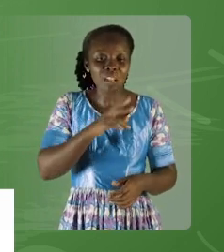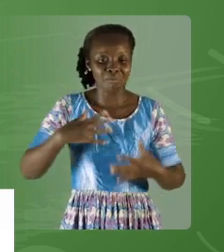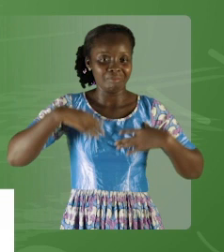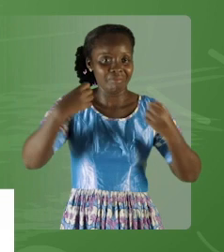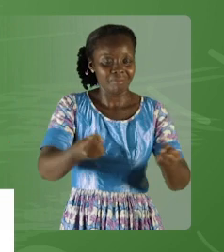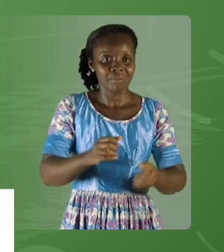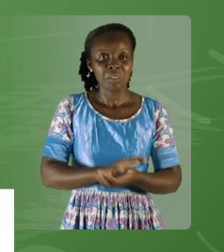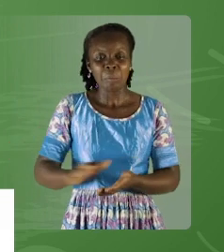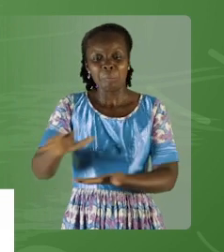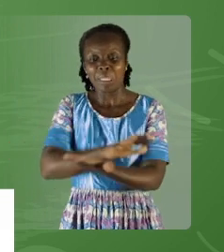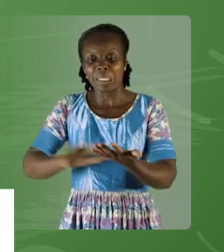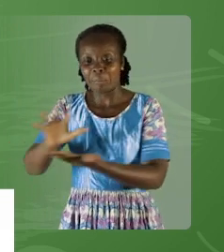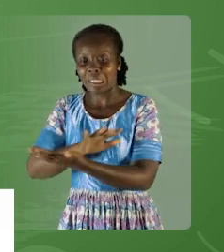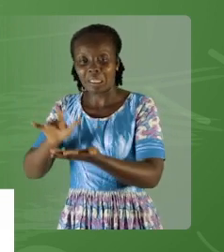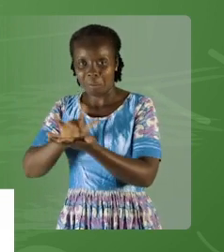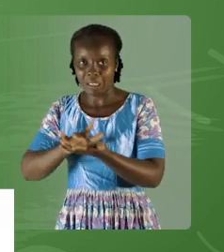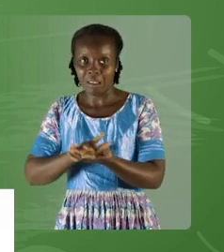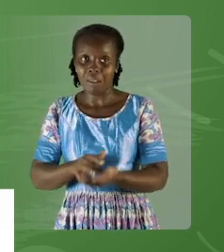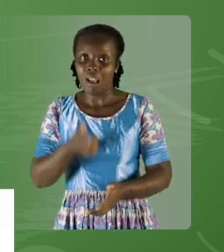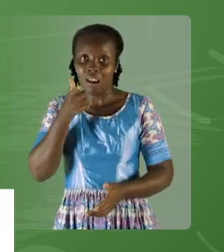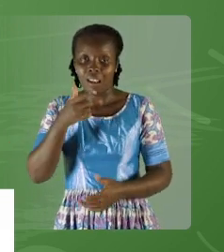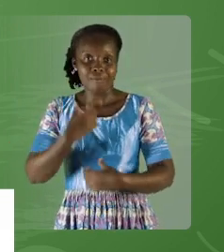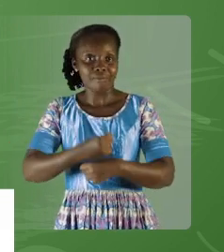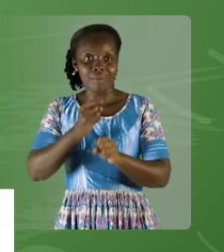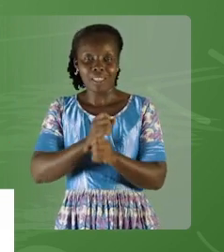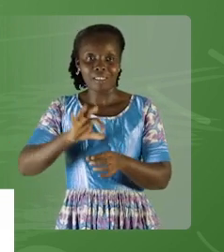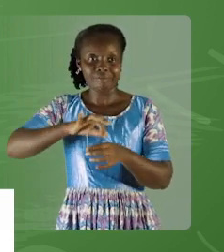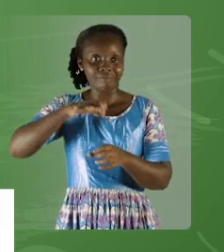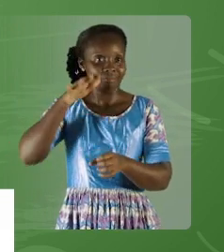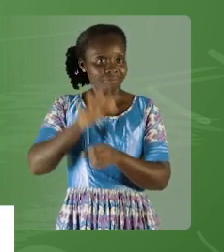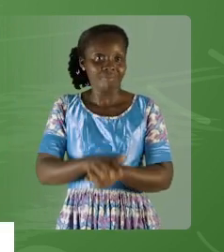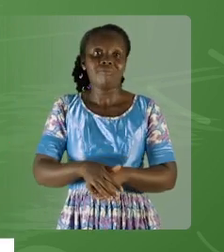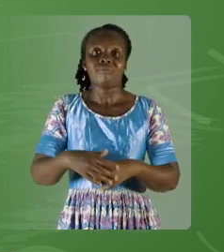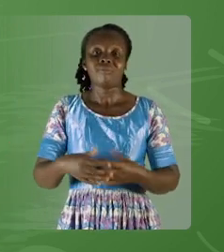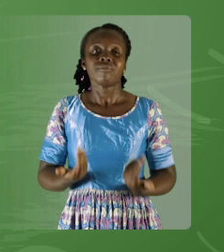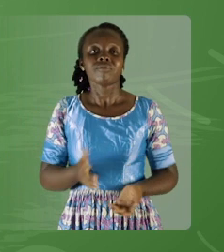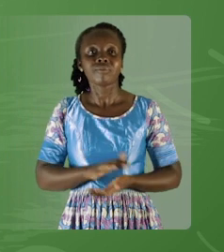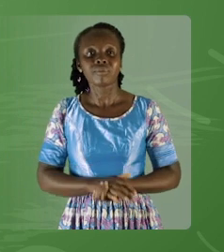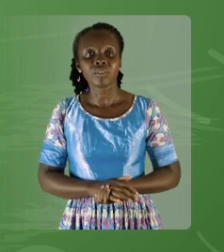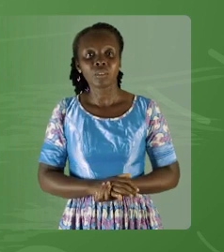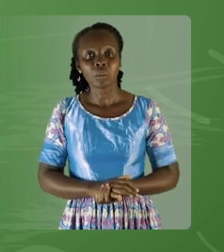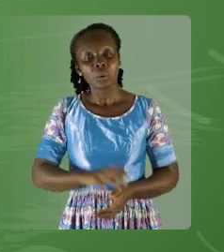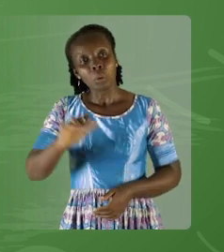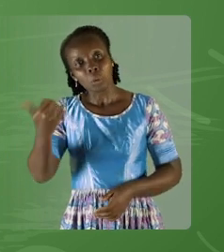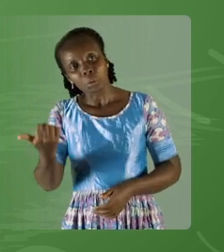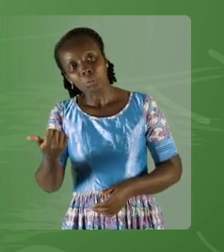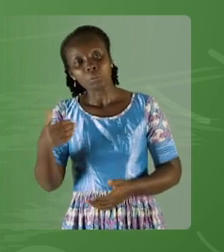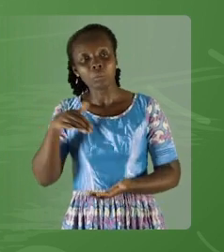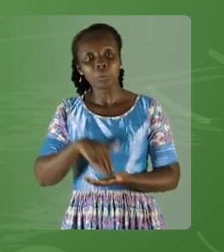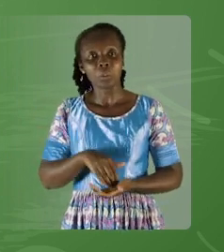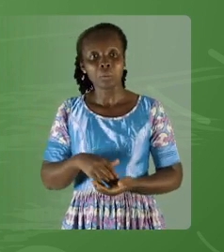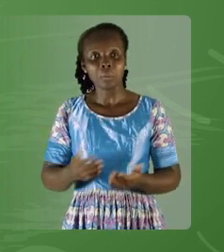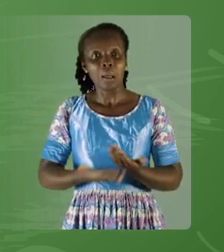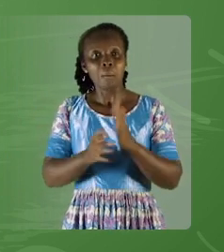choisir pour se soigner. Donc, on peut être intoxiqué. Une autre conséquence, on peut parler de